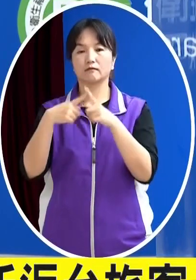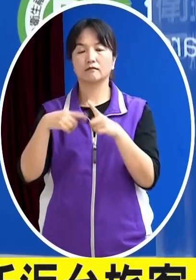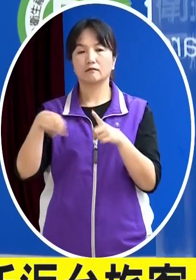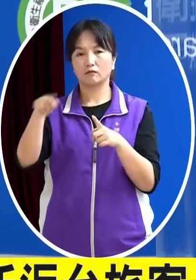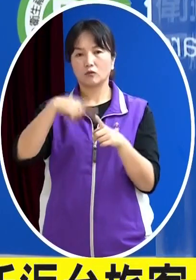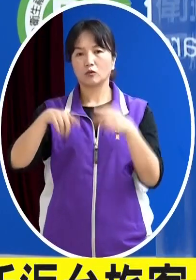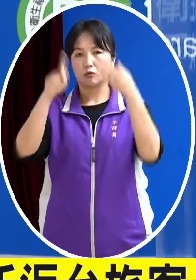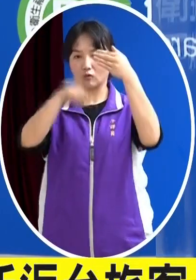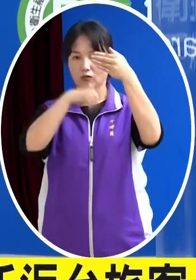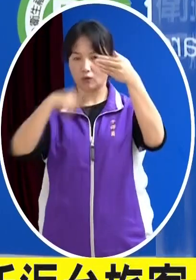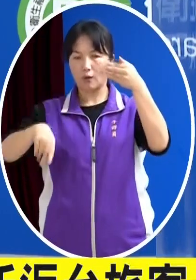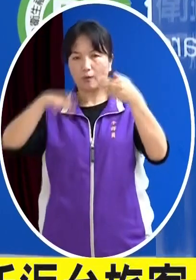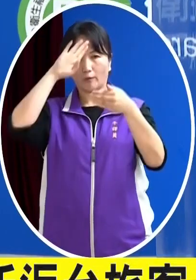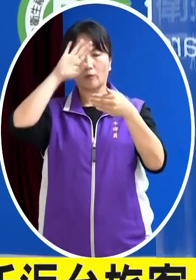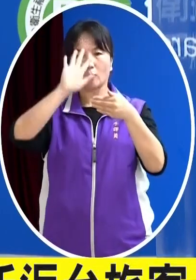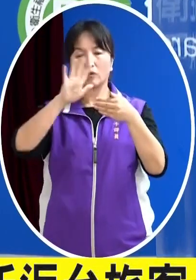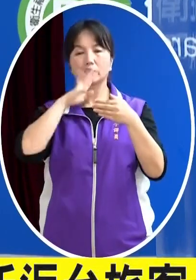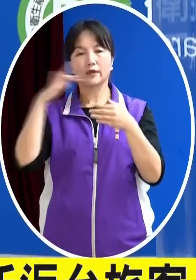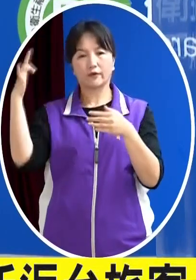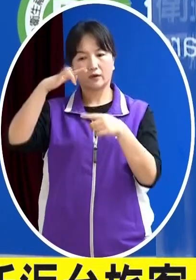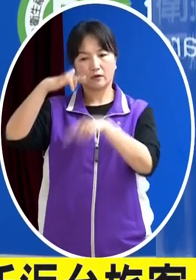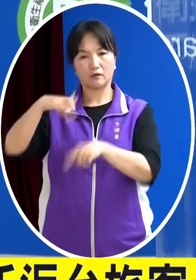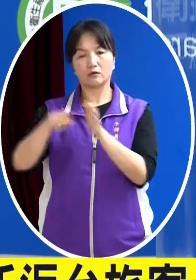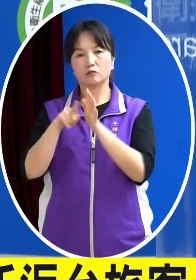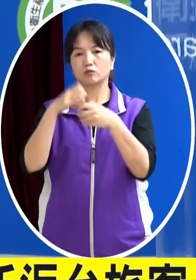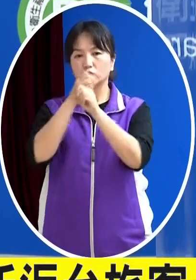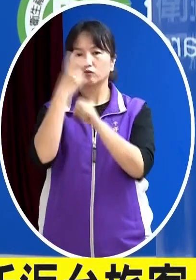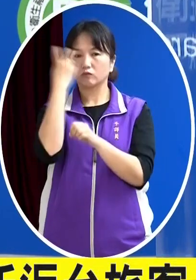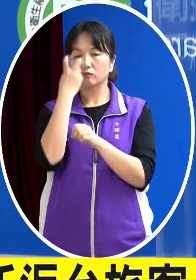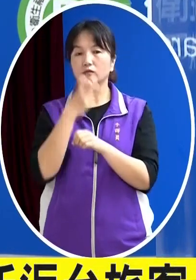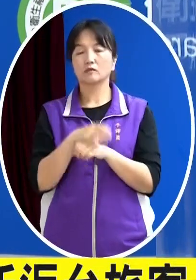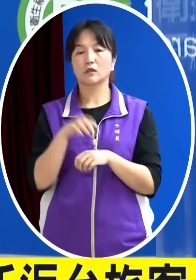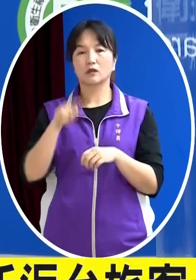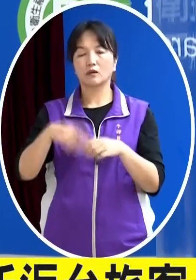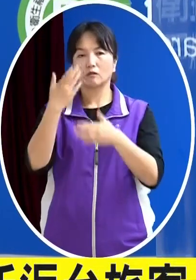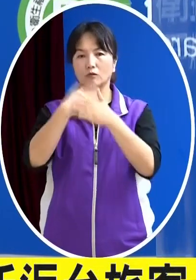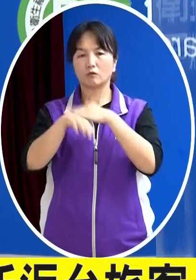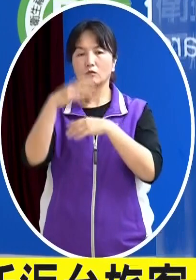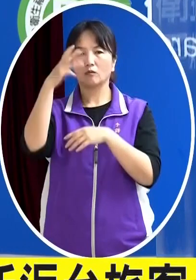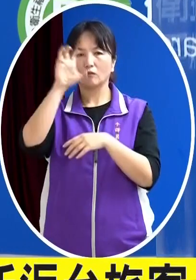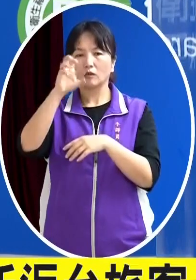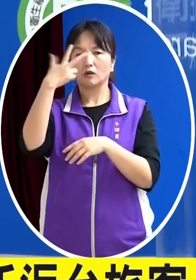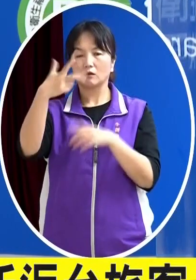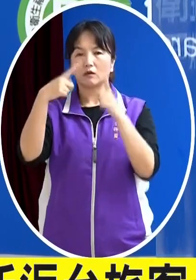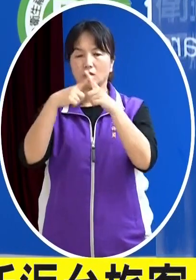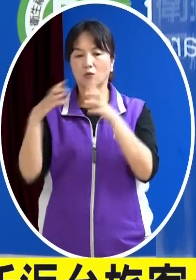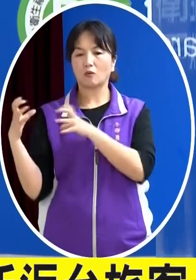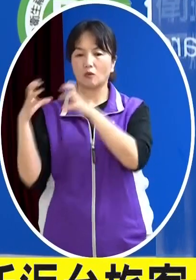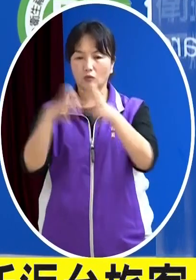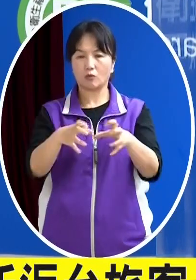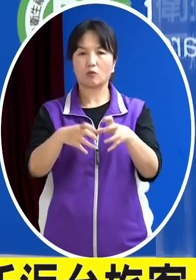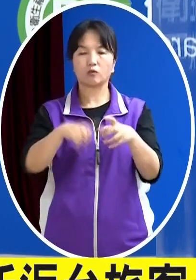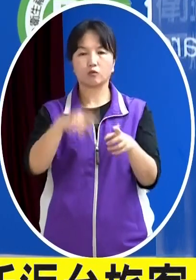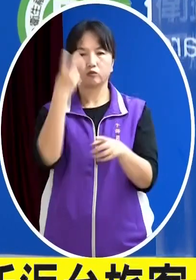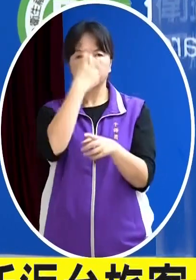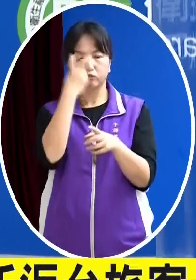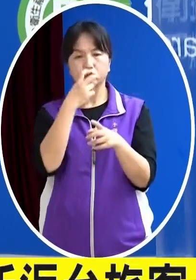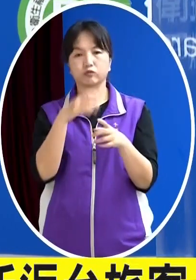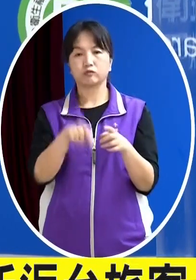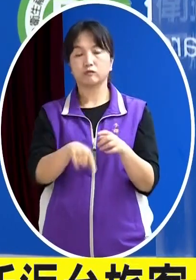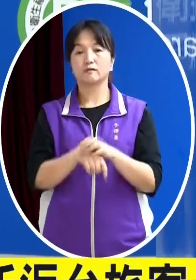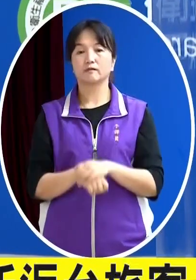那9人有症状，那在机场采检，然后剩下87人，我们在集中检疫所都采